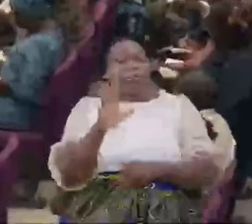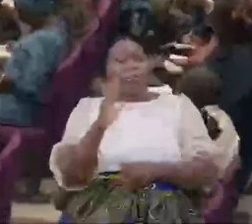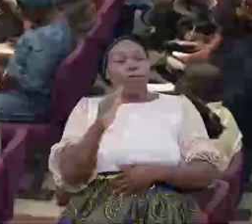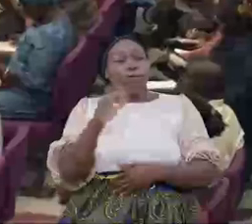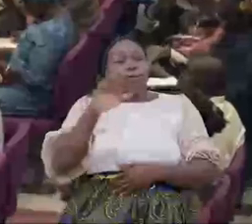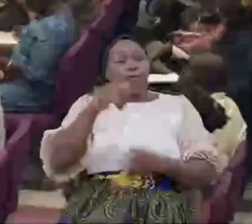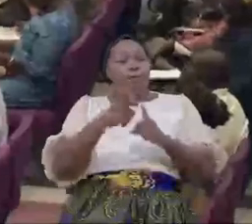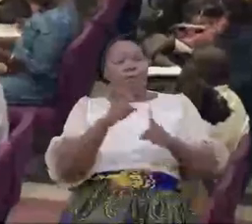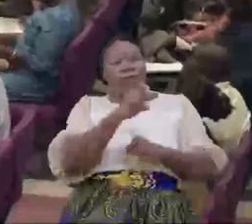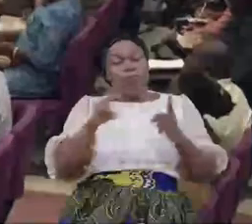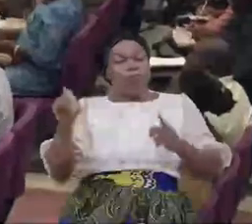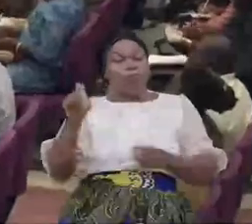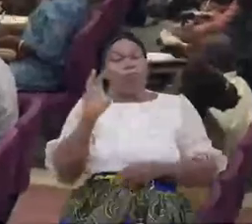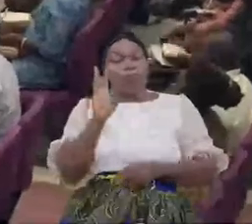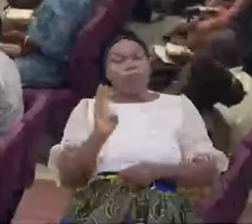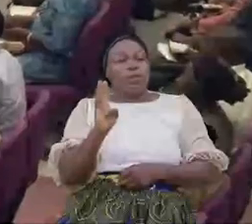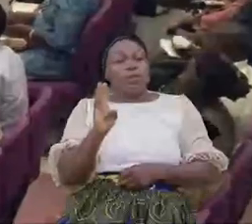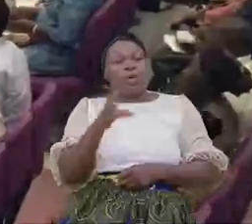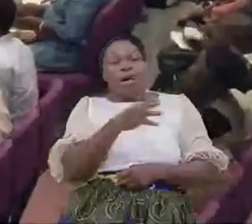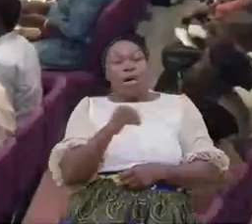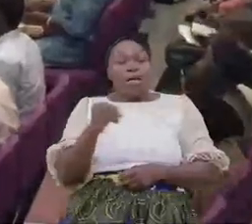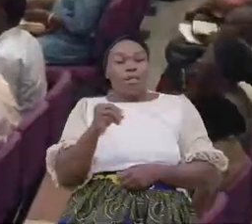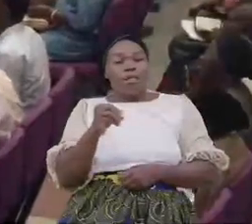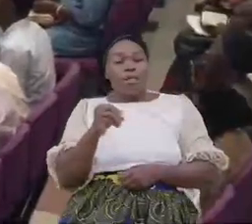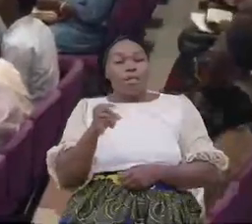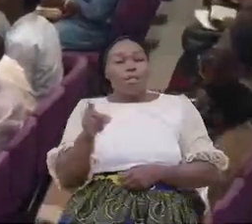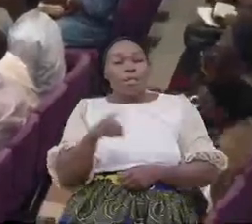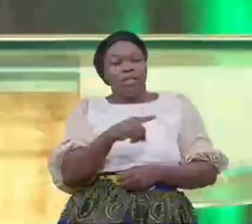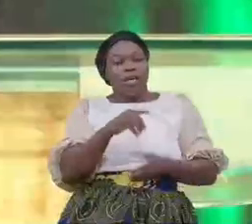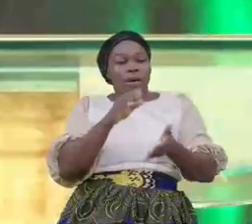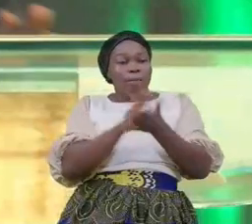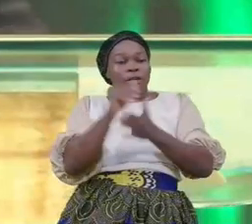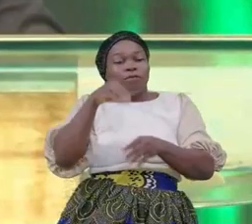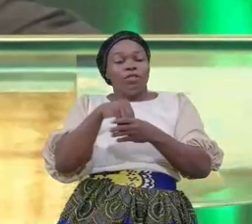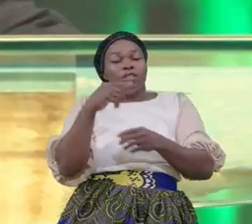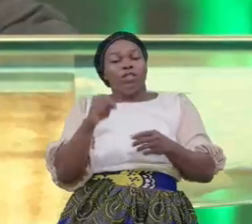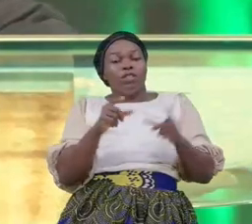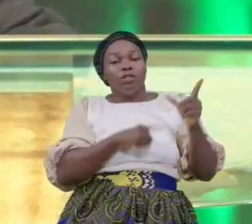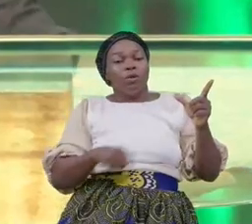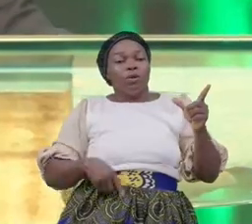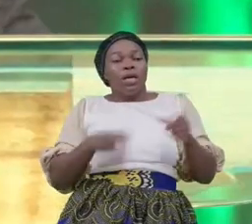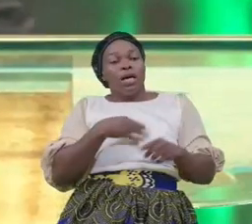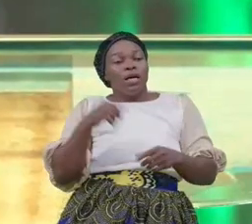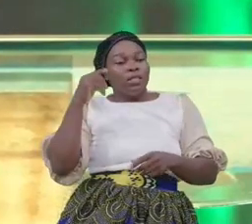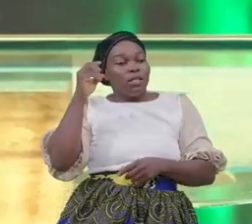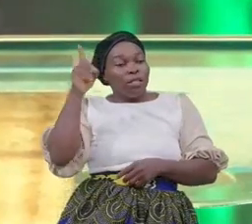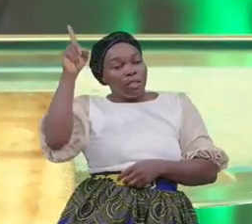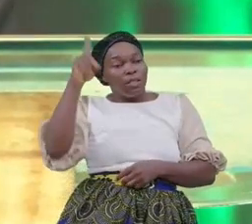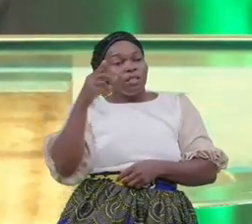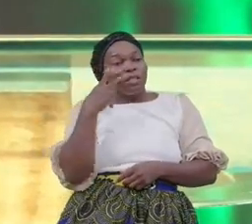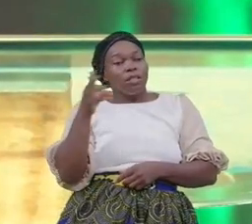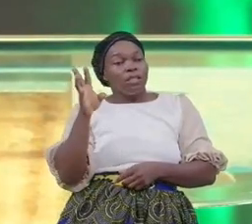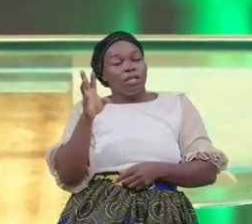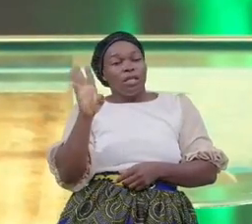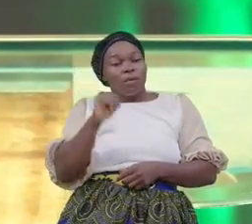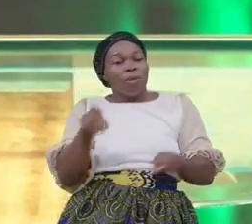6. Abraham eut confiance en l'Éternel qui le lui imputa à justice. Le